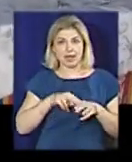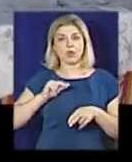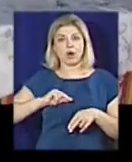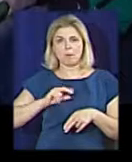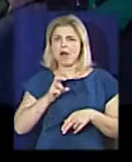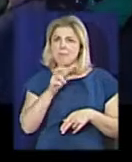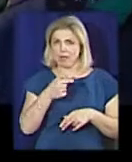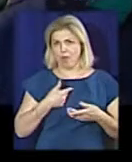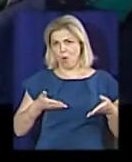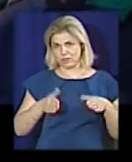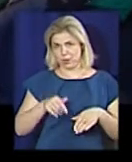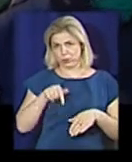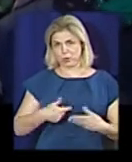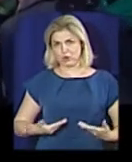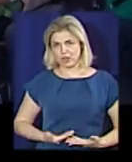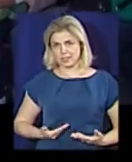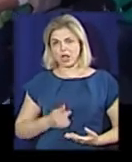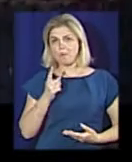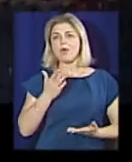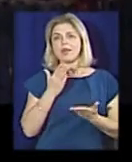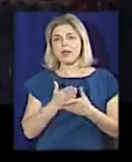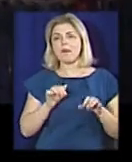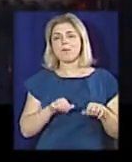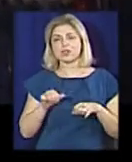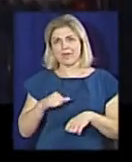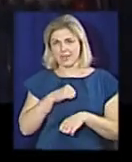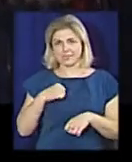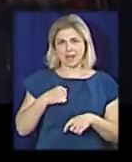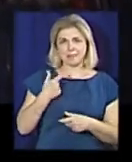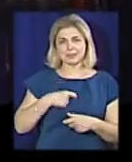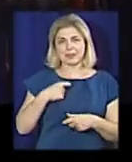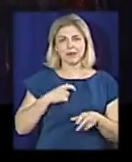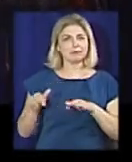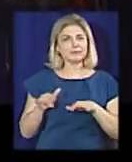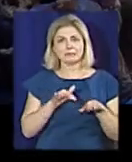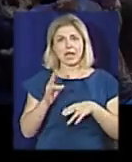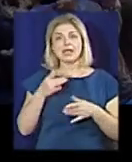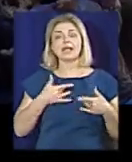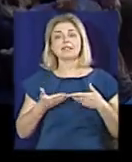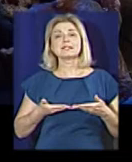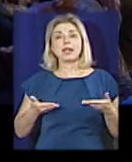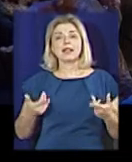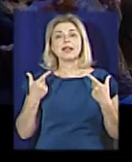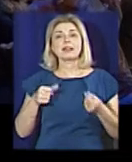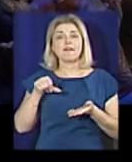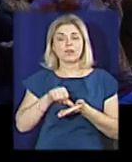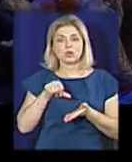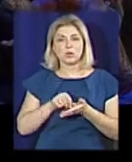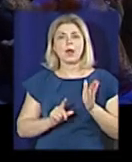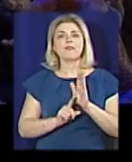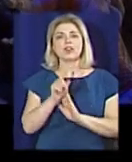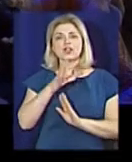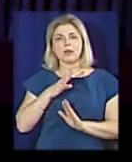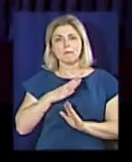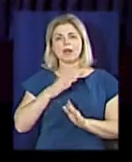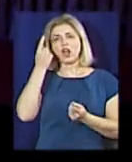залишився б тут жити, бо є можливість самореалізуватися. І додає, на сцені, де він зараз виступає, починали творчий шлях музиканти